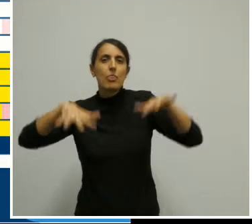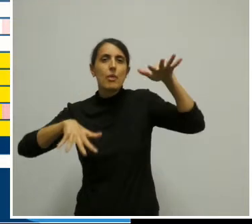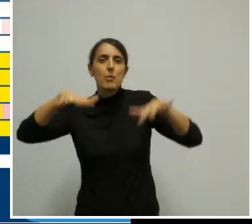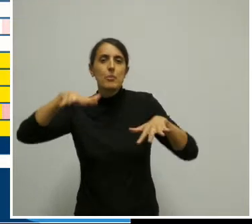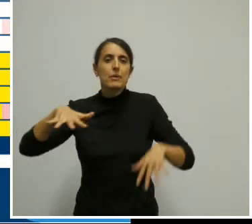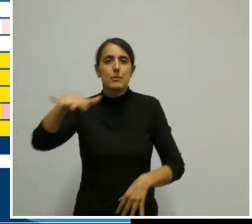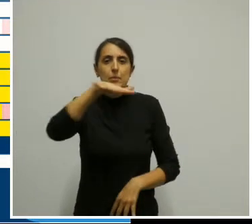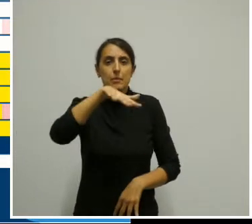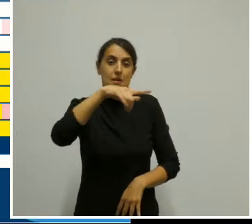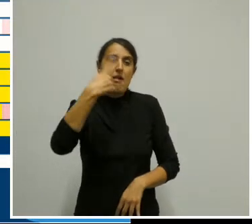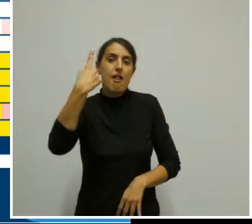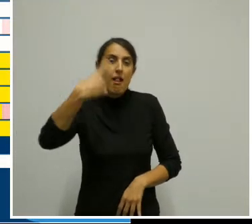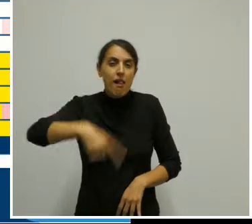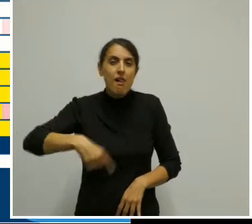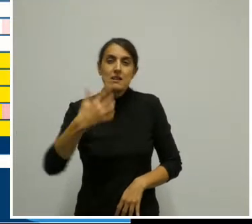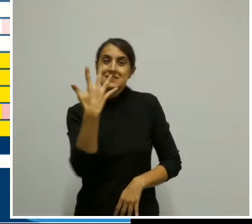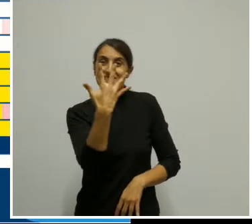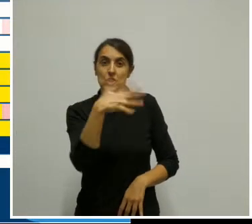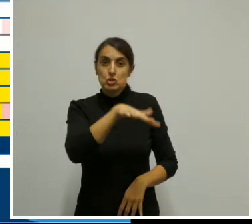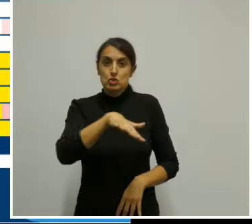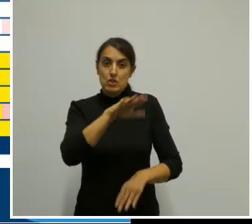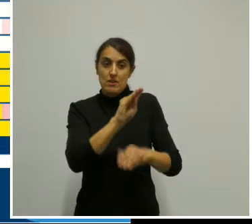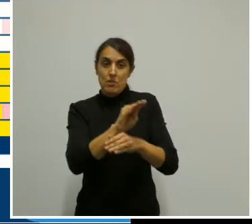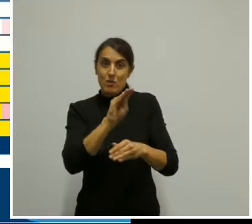zones educatives que hi ha al districte,